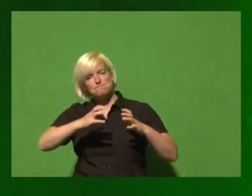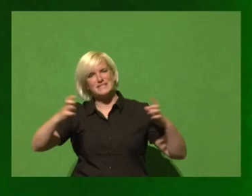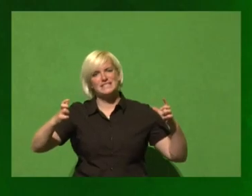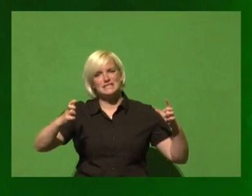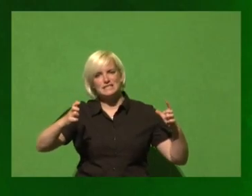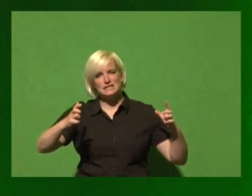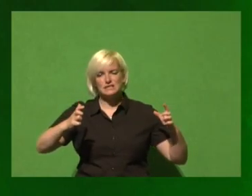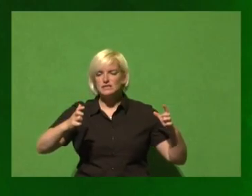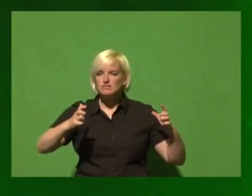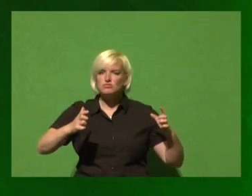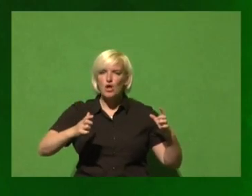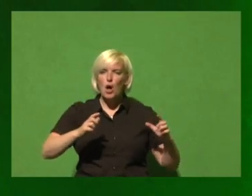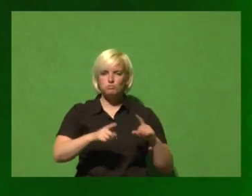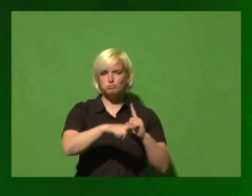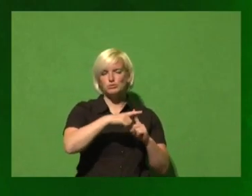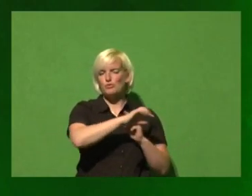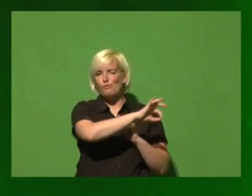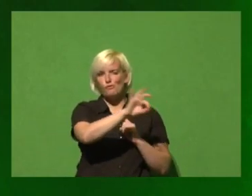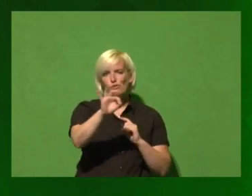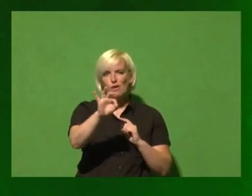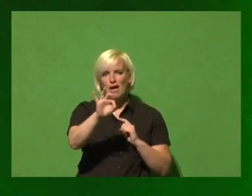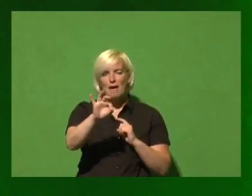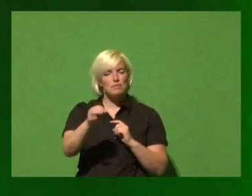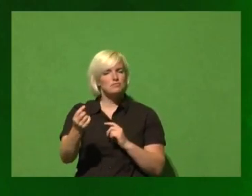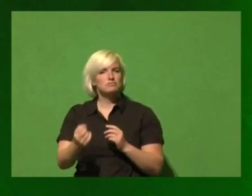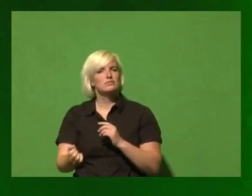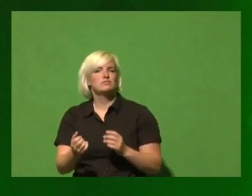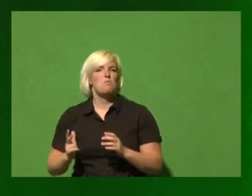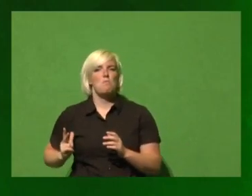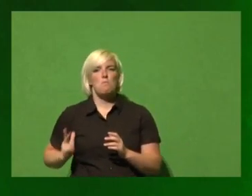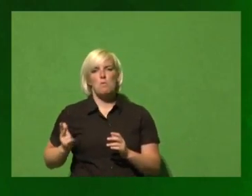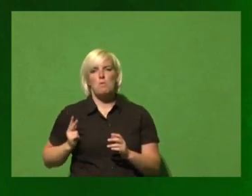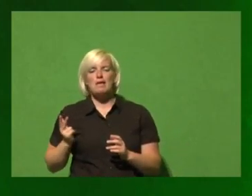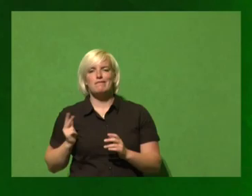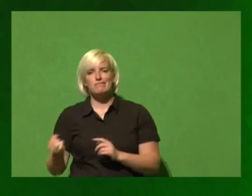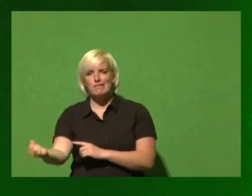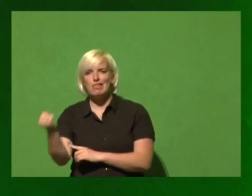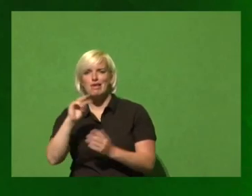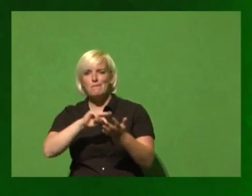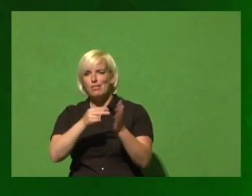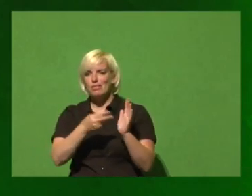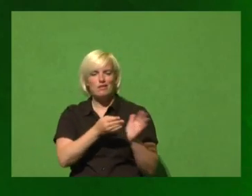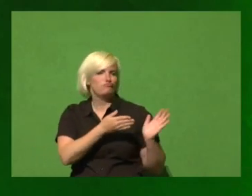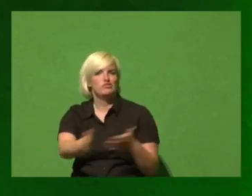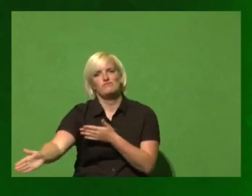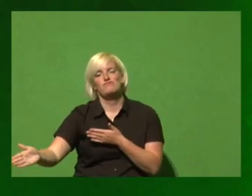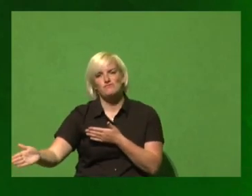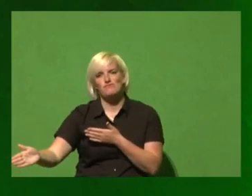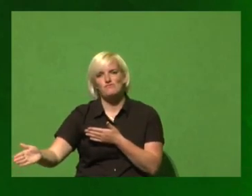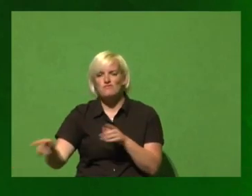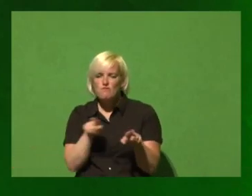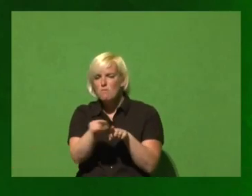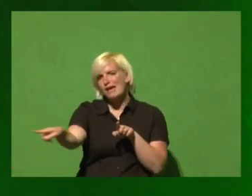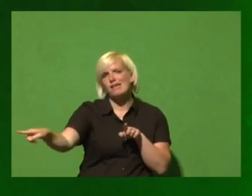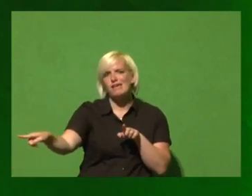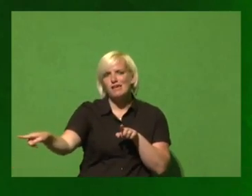völlig an einer modernen Energiepolitik und Energiewirtschaft vorbeigeht, indem sie einfach an fossilen Energieträgern